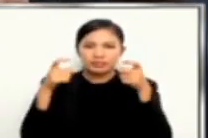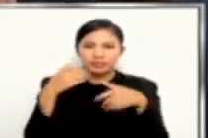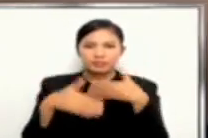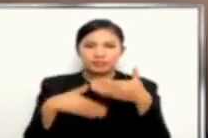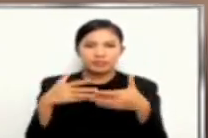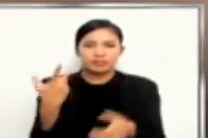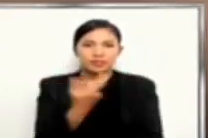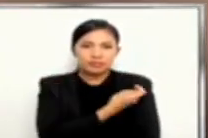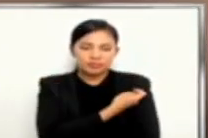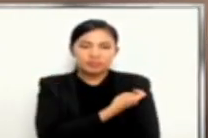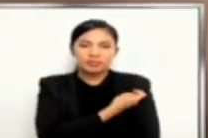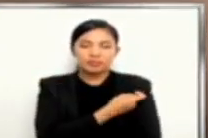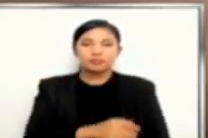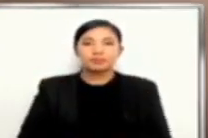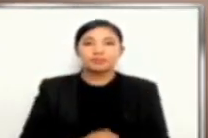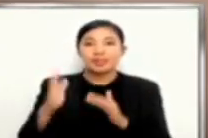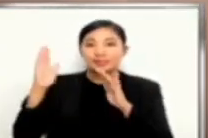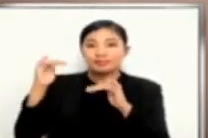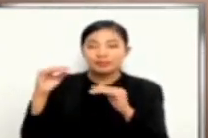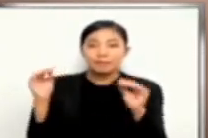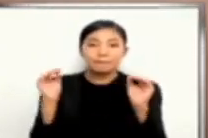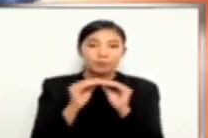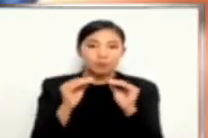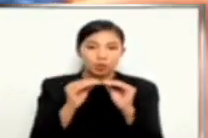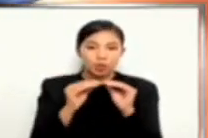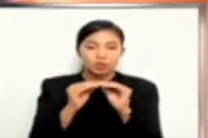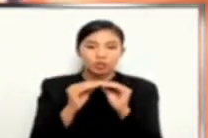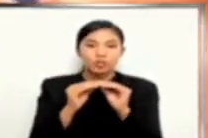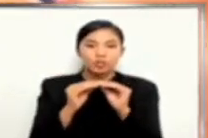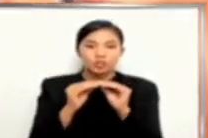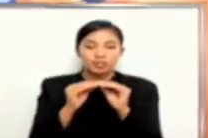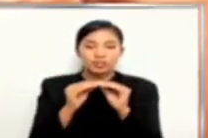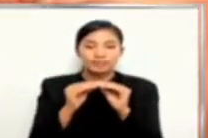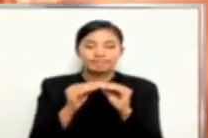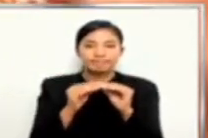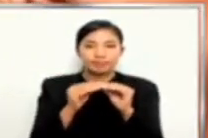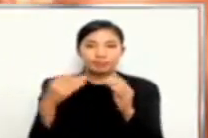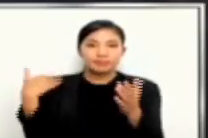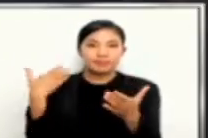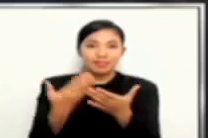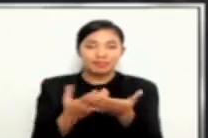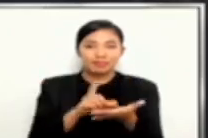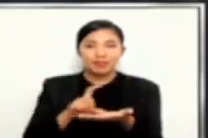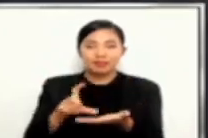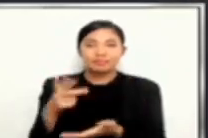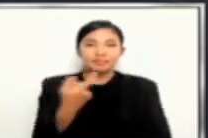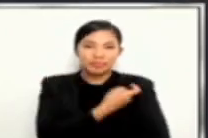magiging steady ang supply ng bakuna para maabot ang target na herd immunity ngayong taon.